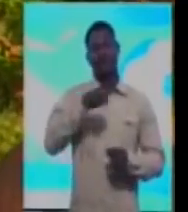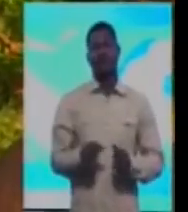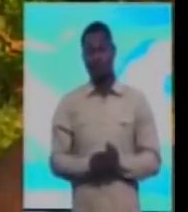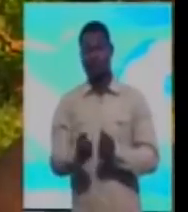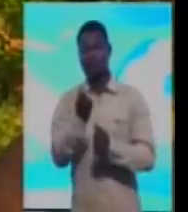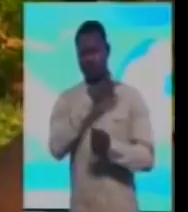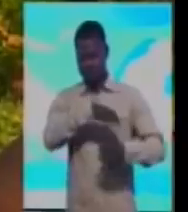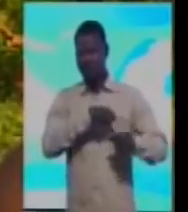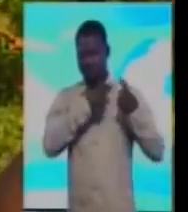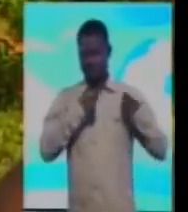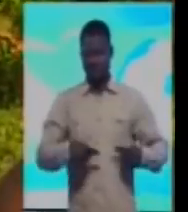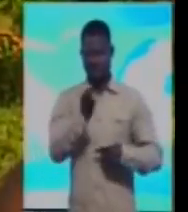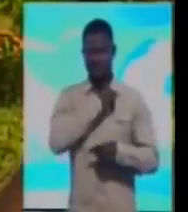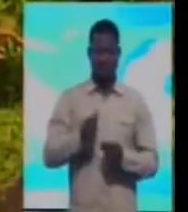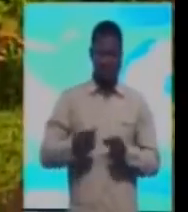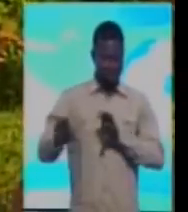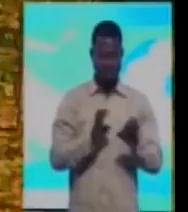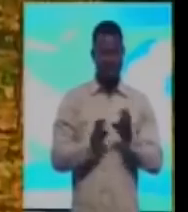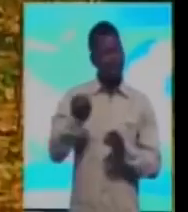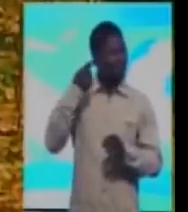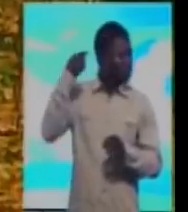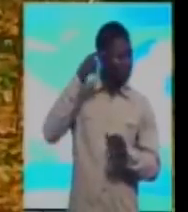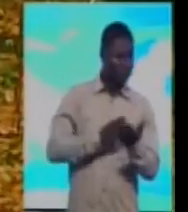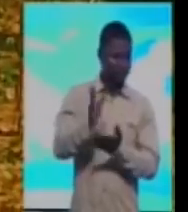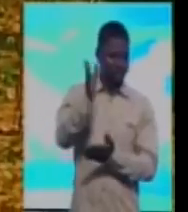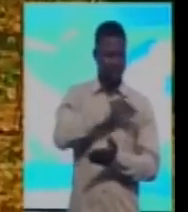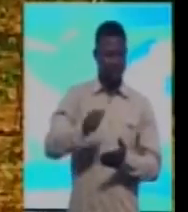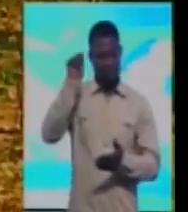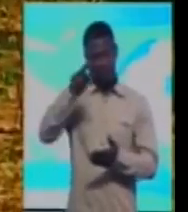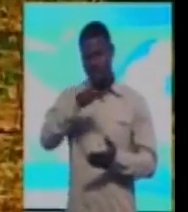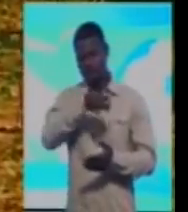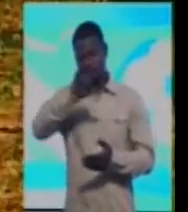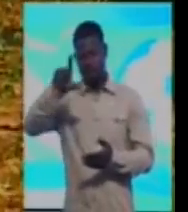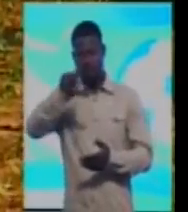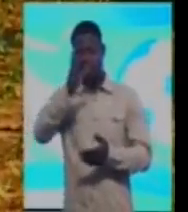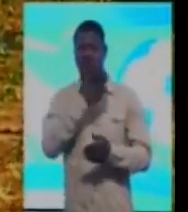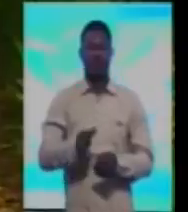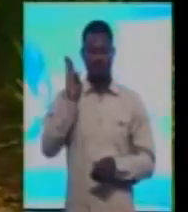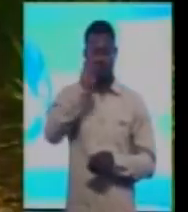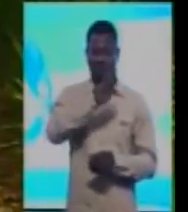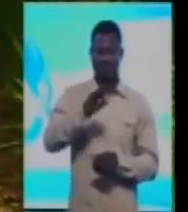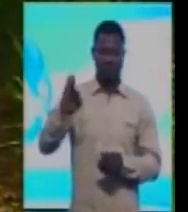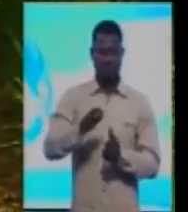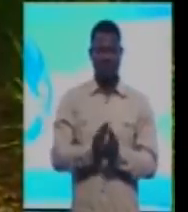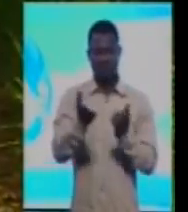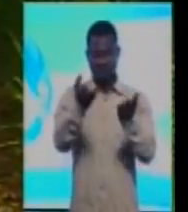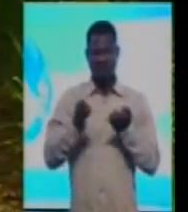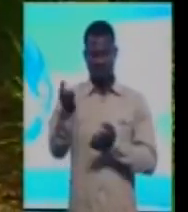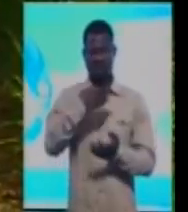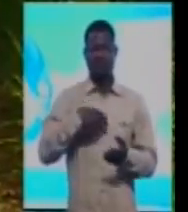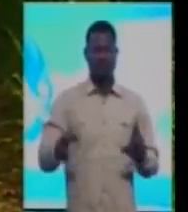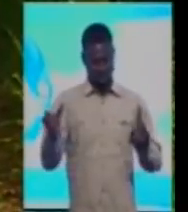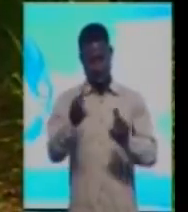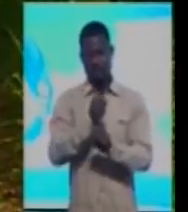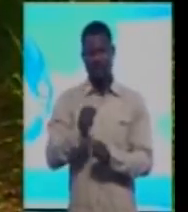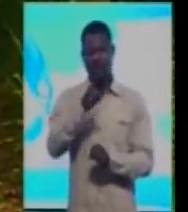Burkina. L'ONG mène des actions de régénération des sols à Bisiga. Elle ambitionne de récupérer près de 200 000 hectares dans les 10 prochaines